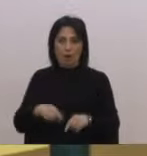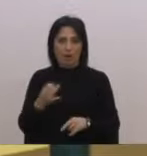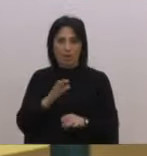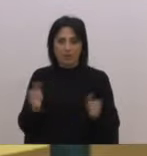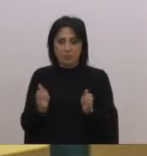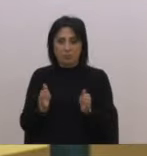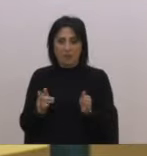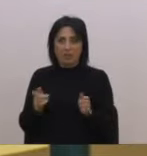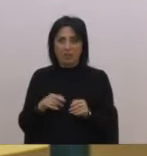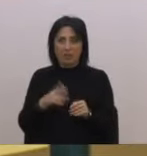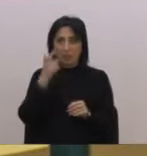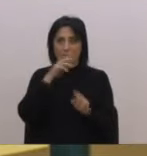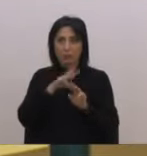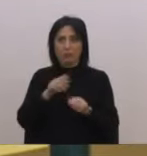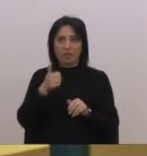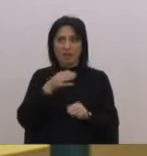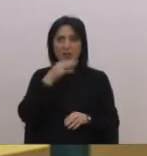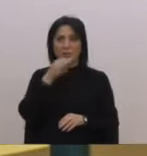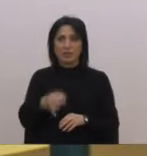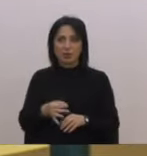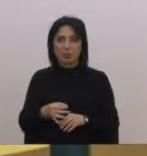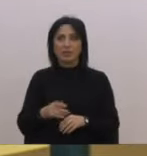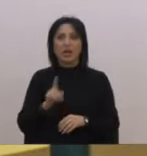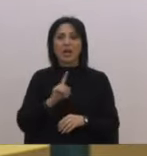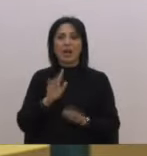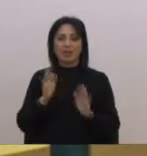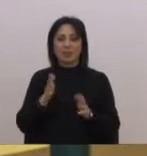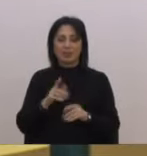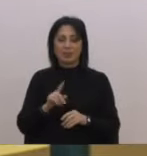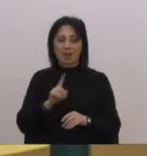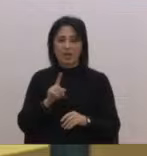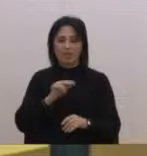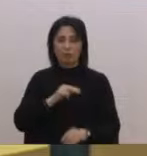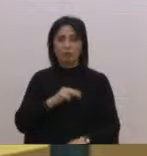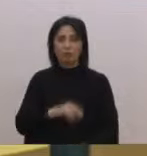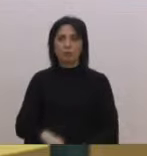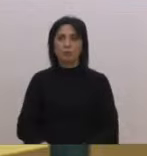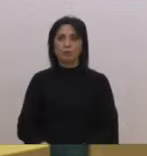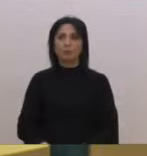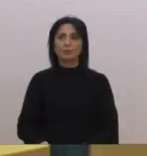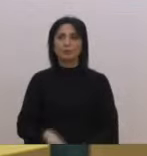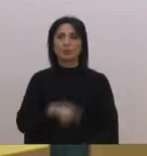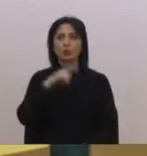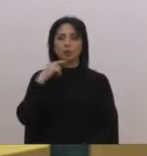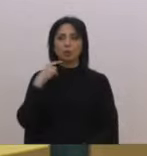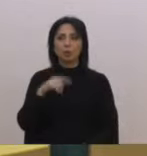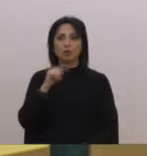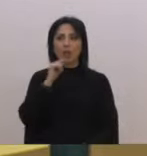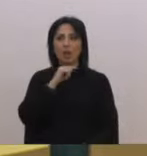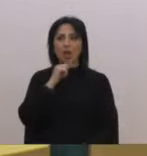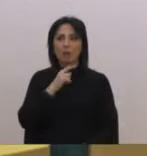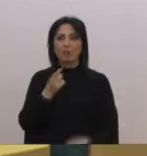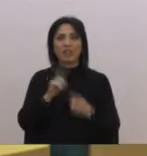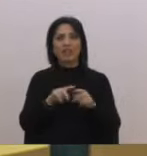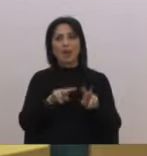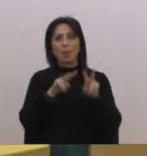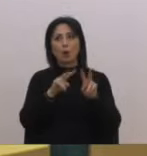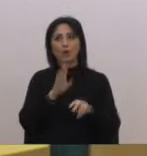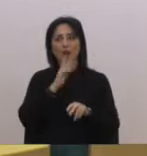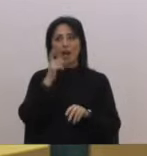persoa care te vede, bate un omis, ne cargat ca să pasuhi, tu rai, rahte bada, razde ușor. Ruset is economicul, da muchi de bule baze,